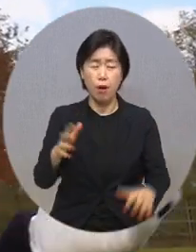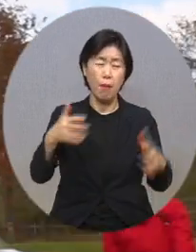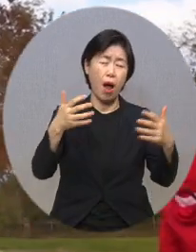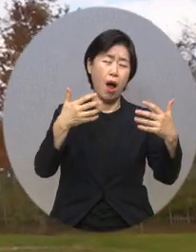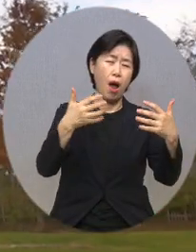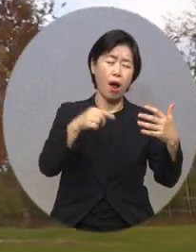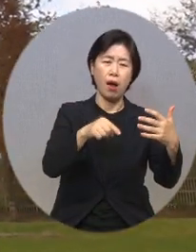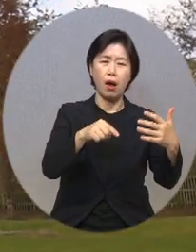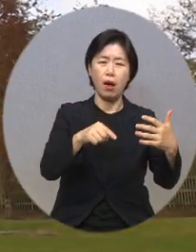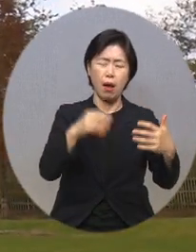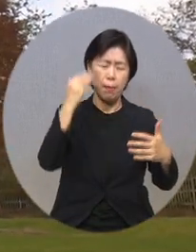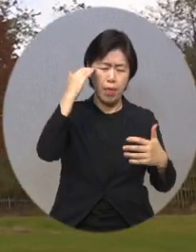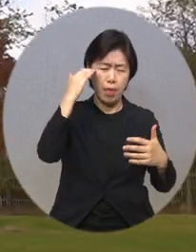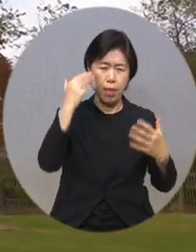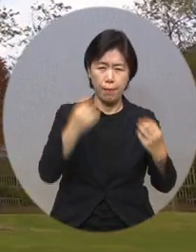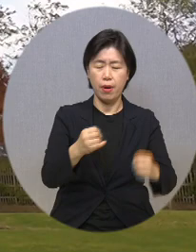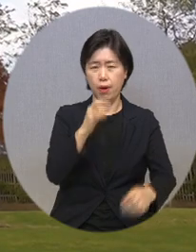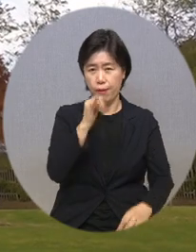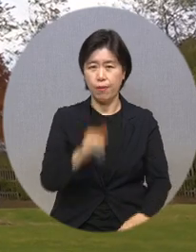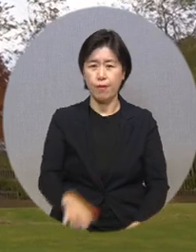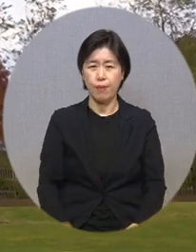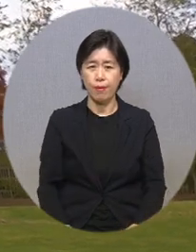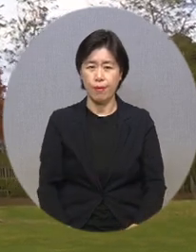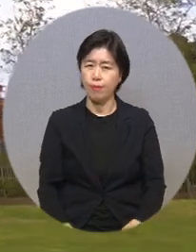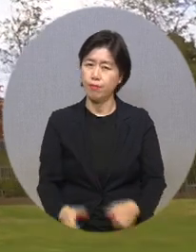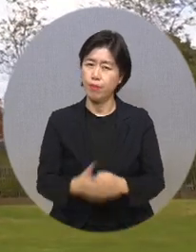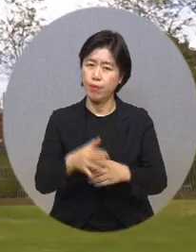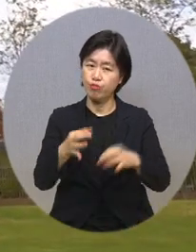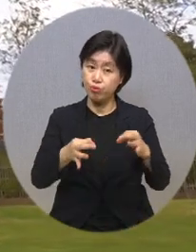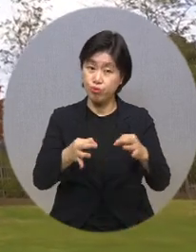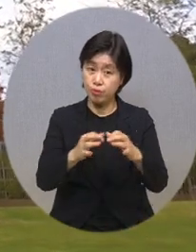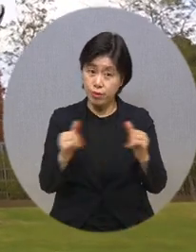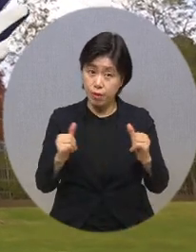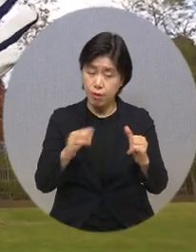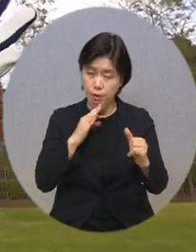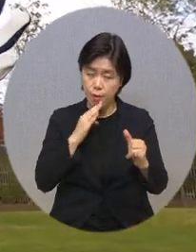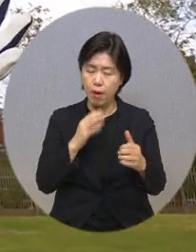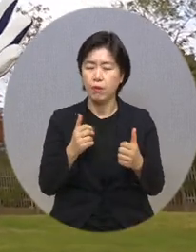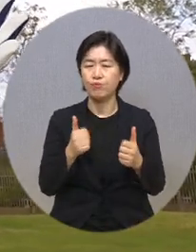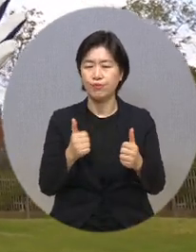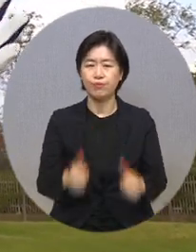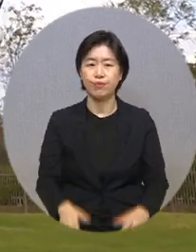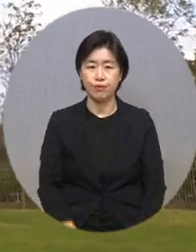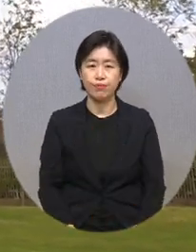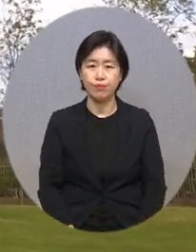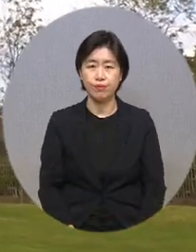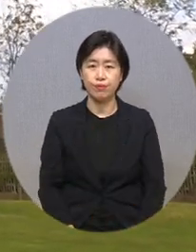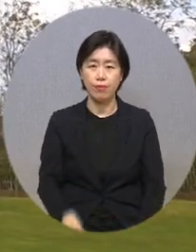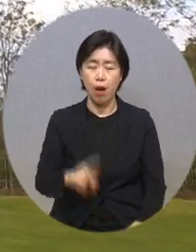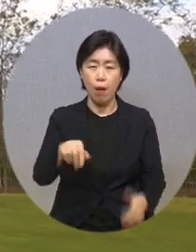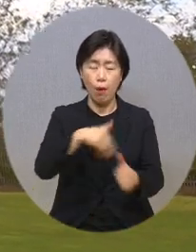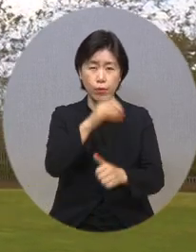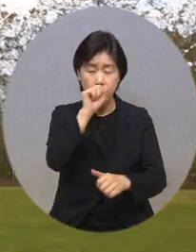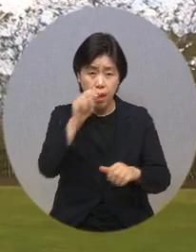세고 프로분들 진짜 대단해. 이런 열악한 환경에도 프로 테스트를